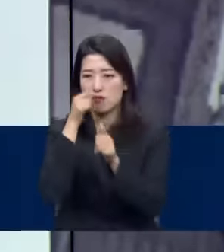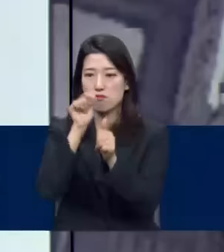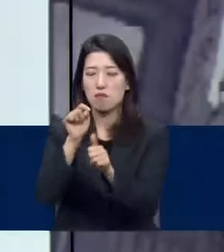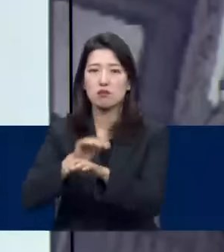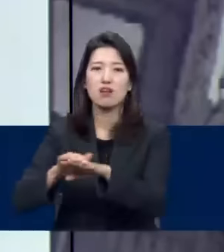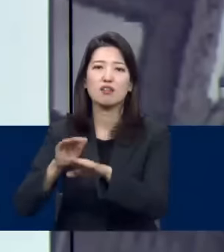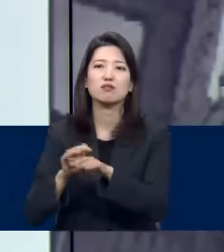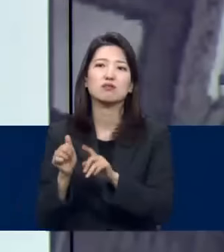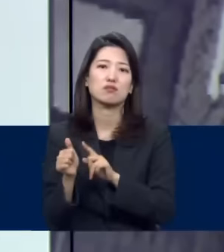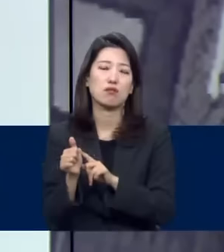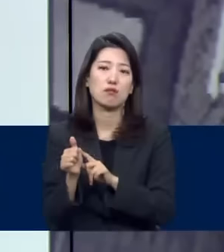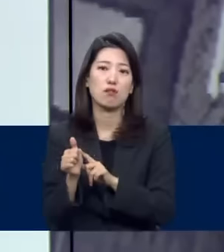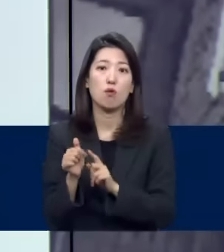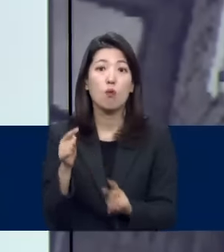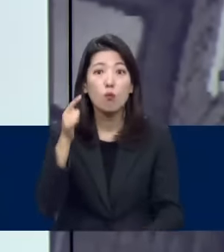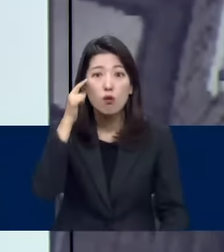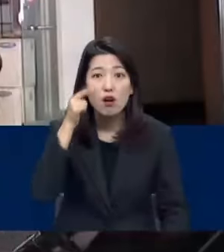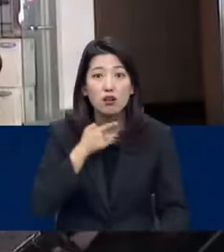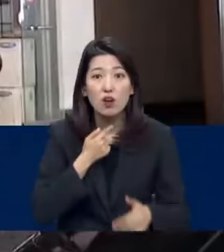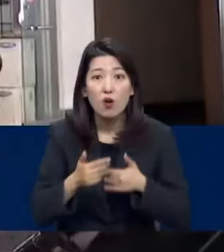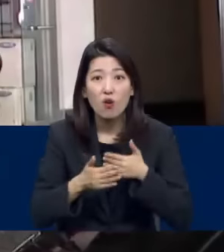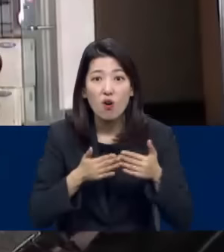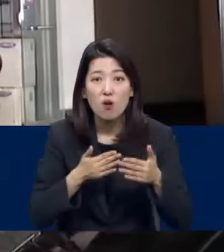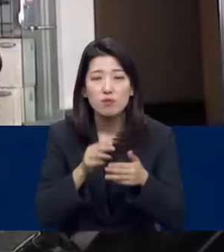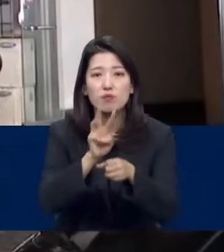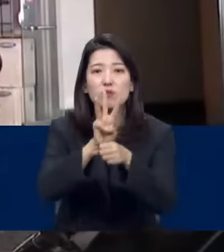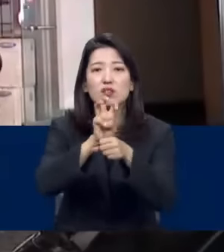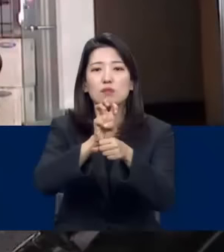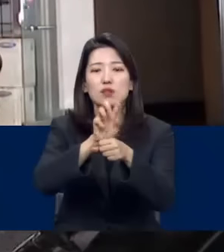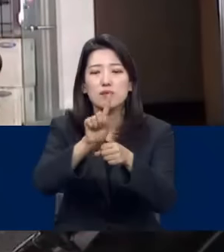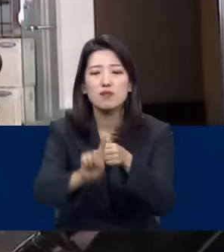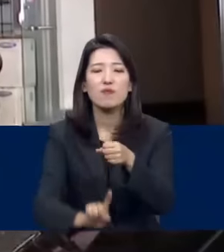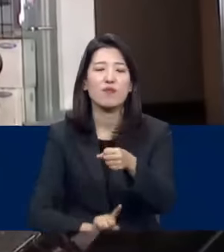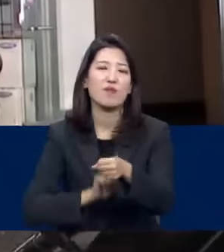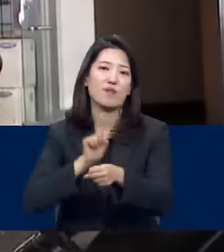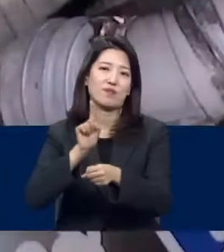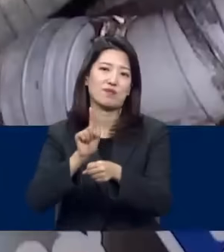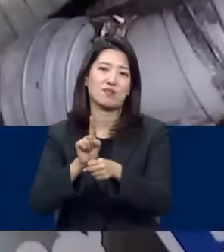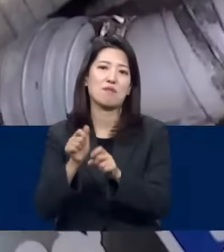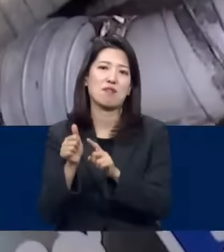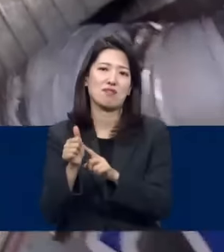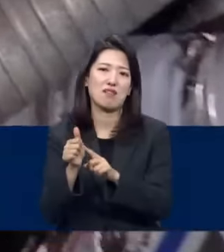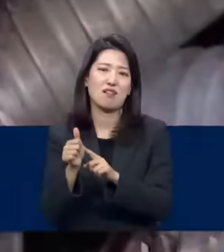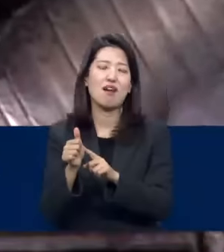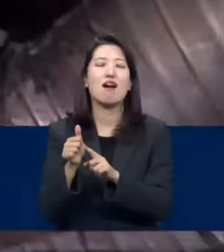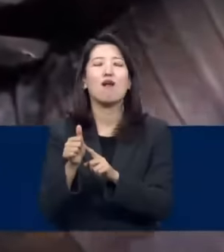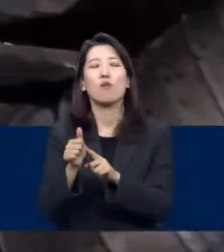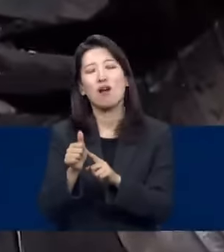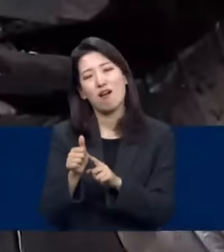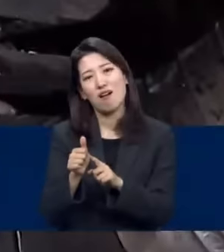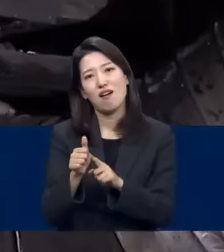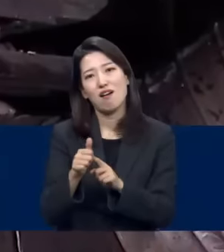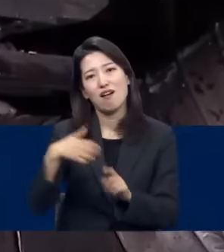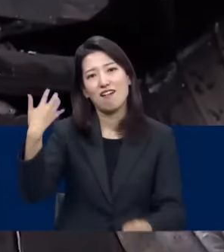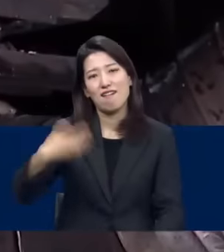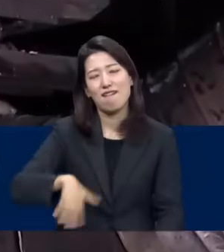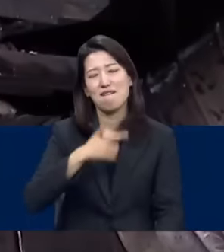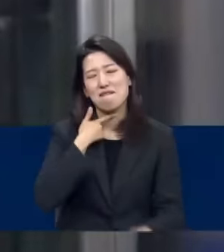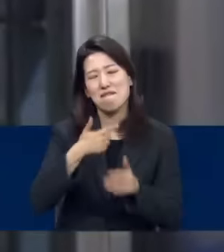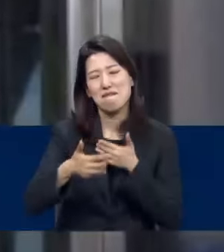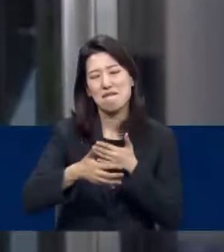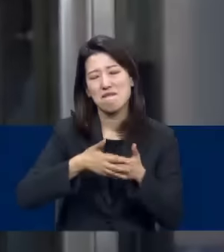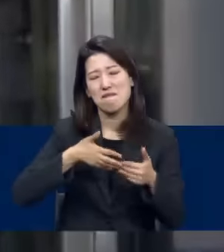무려 31년 차 소방관이라고 합니다. 구조팀장. 생명을 구한 베테랑